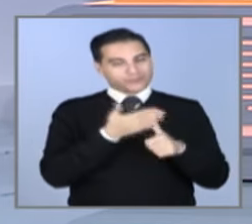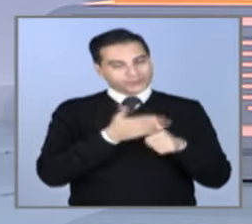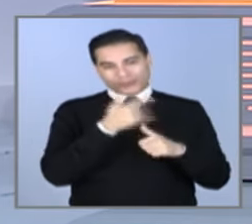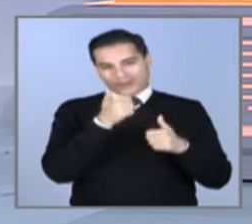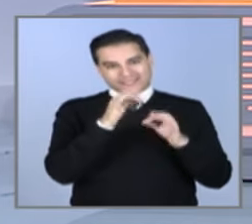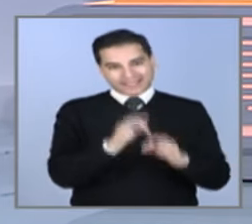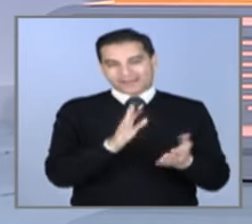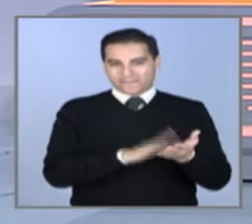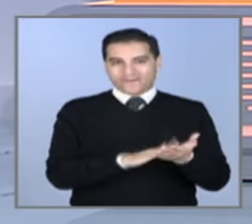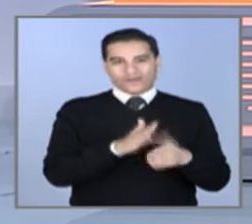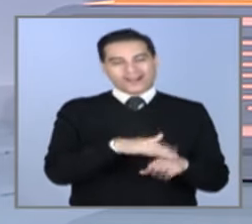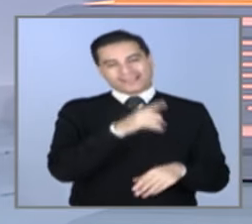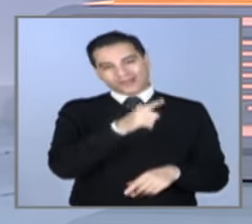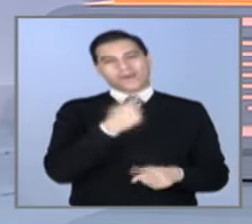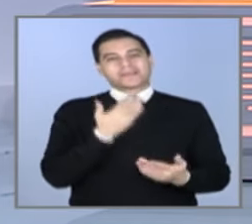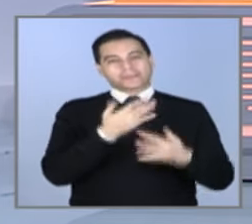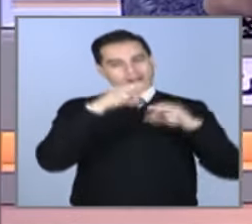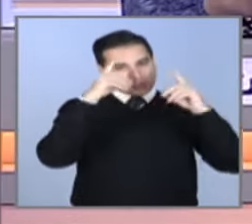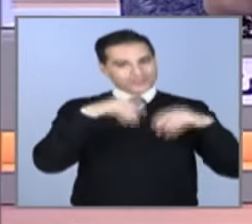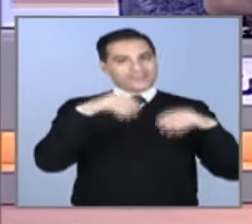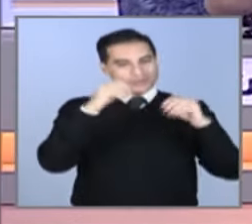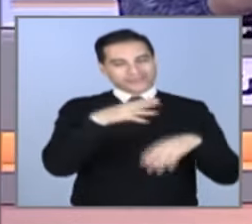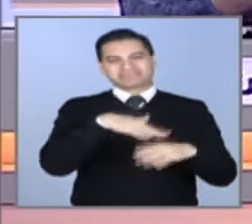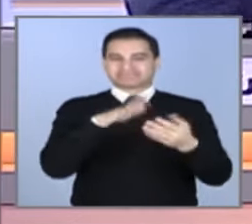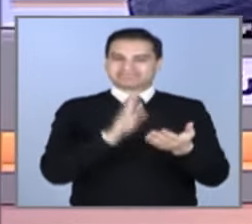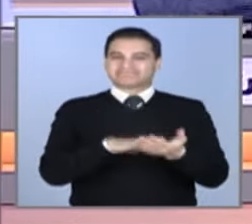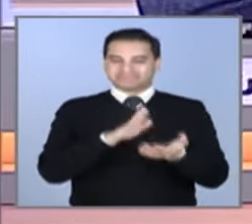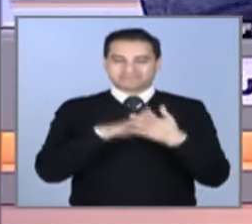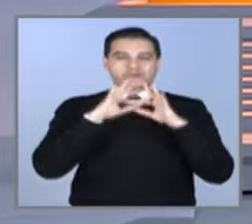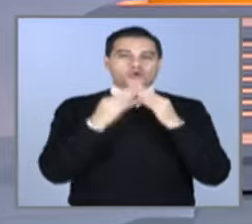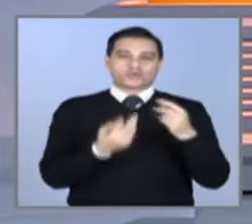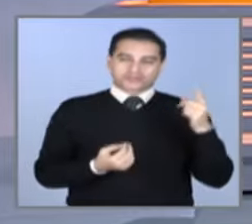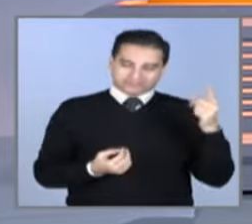جدا، برافو عليكي، اتمنى لك كل التوفيق. نحيي كلنا عيلة العباسي.